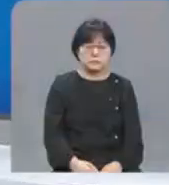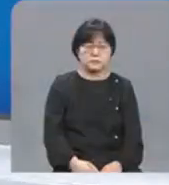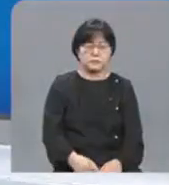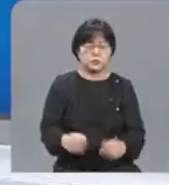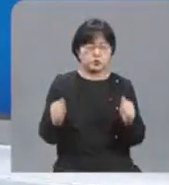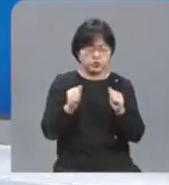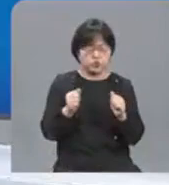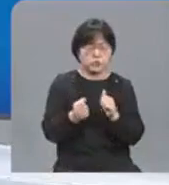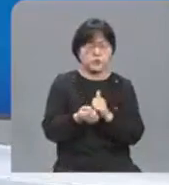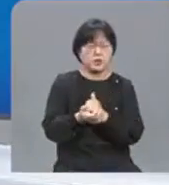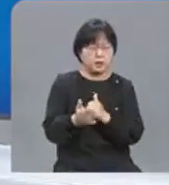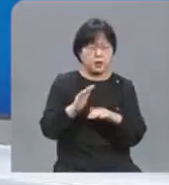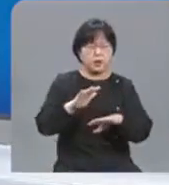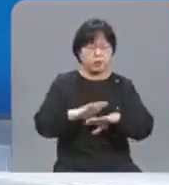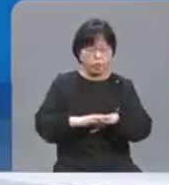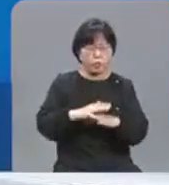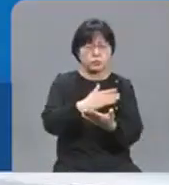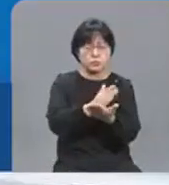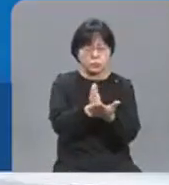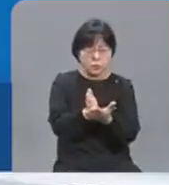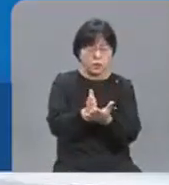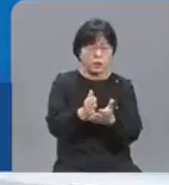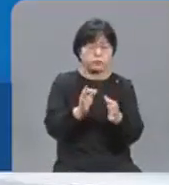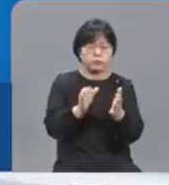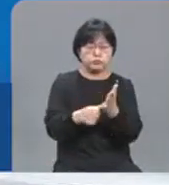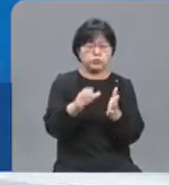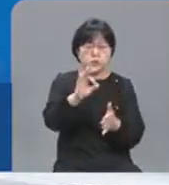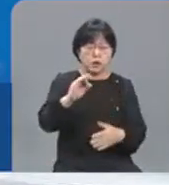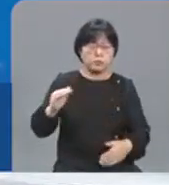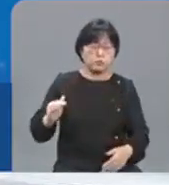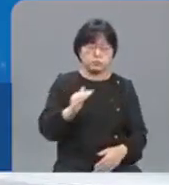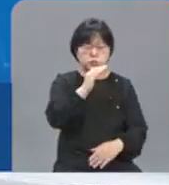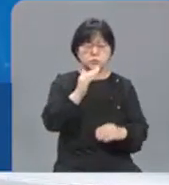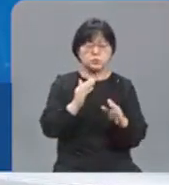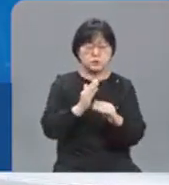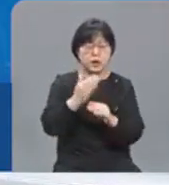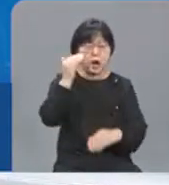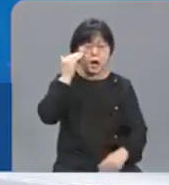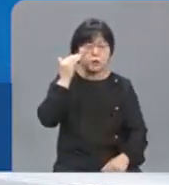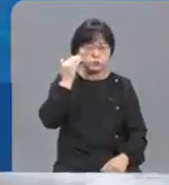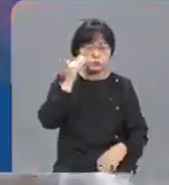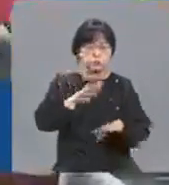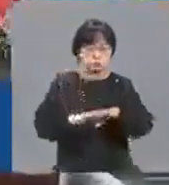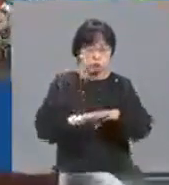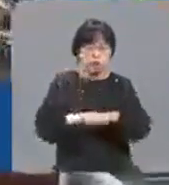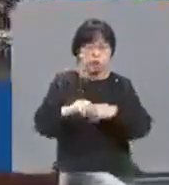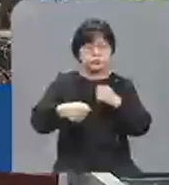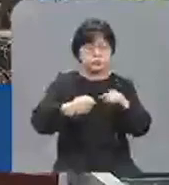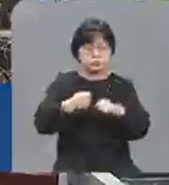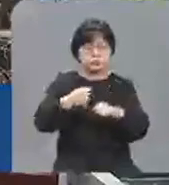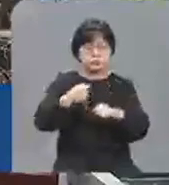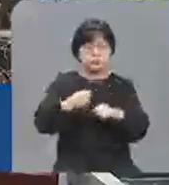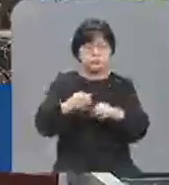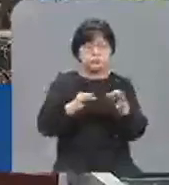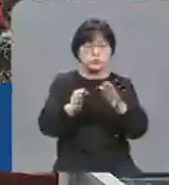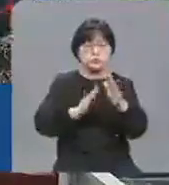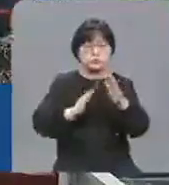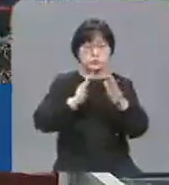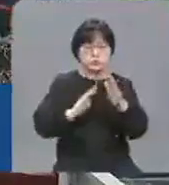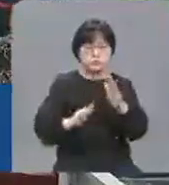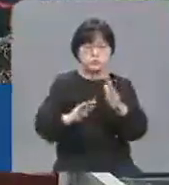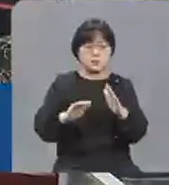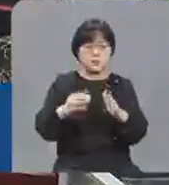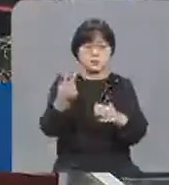한 파의 영향으로 농산물 가격이 크게 오른 것으로 나타났습니다 한국 농수산식품 유공 광주전남 지역본부가